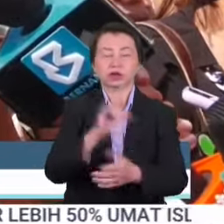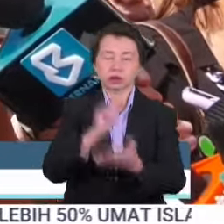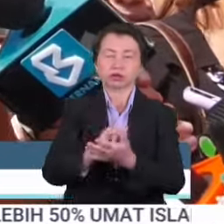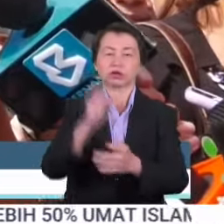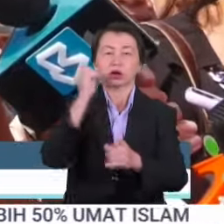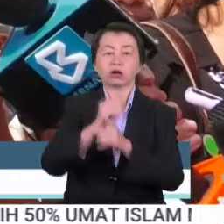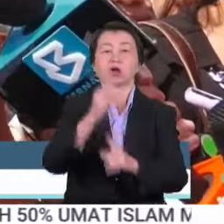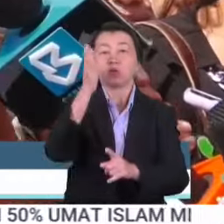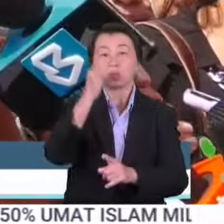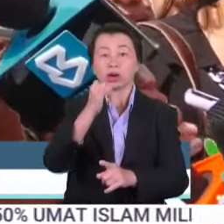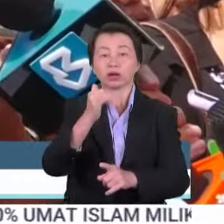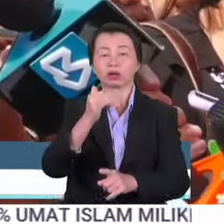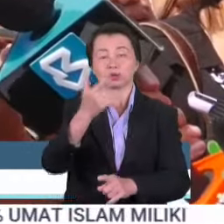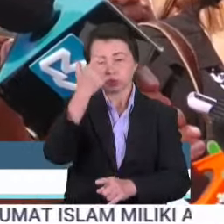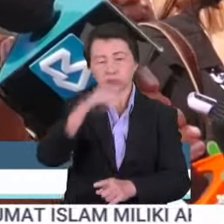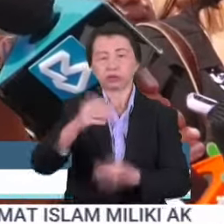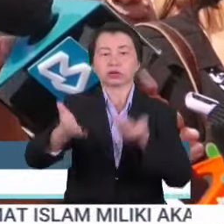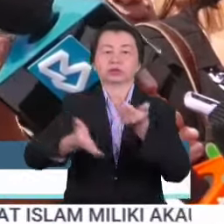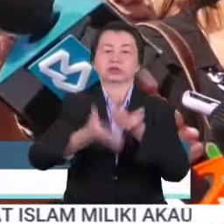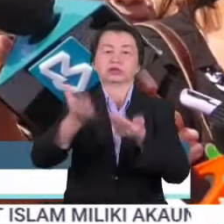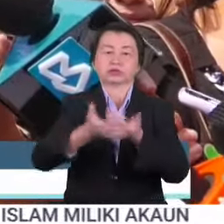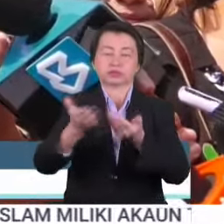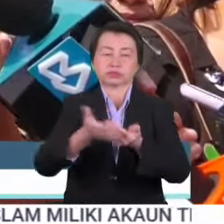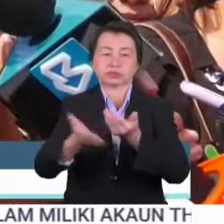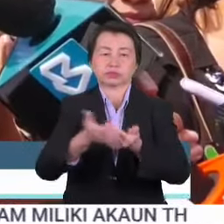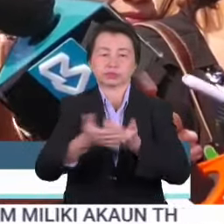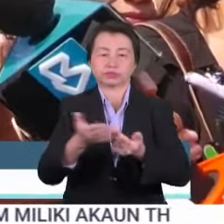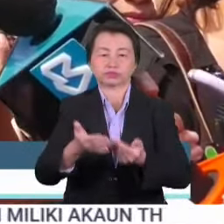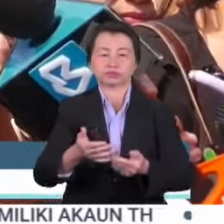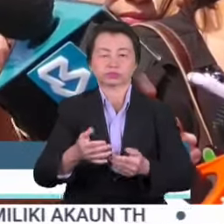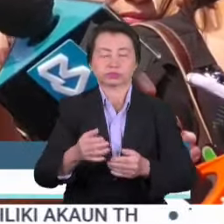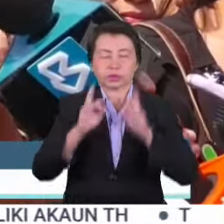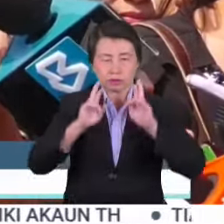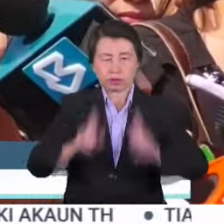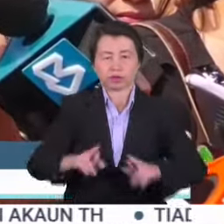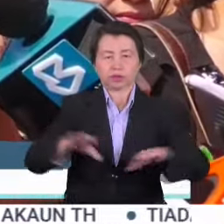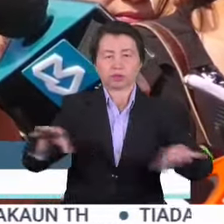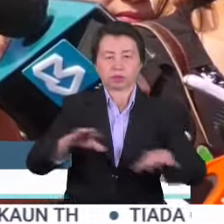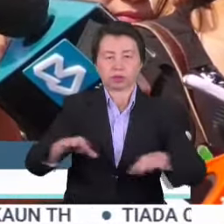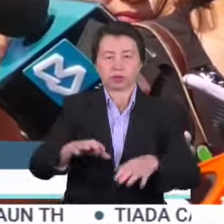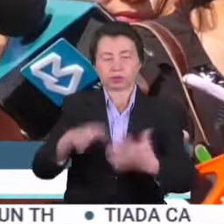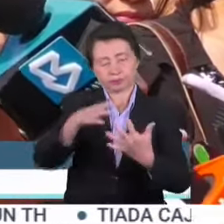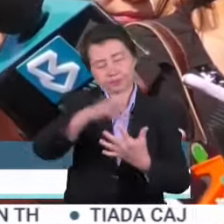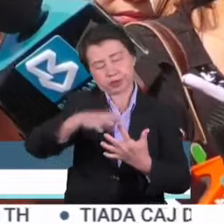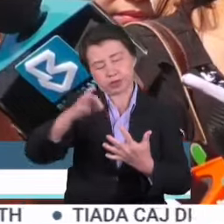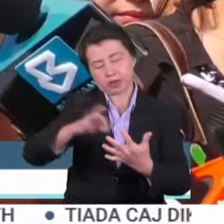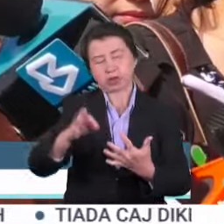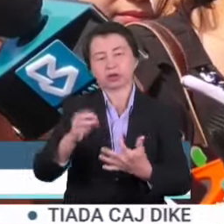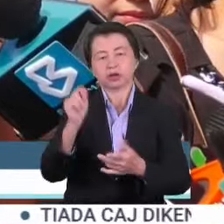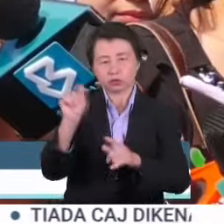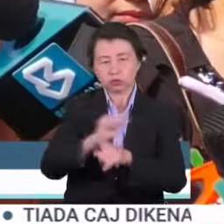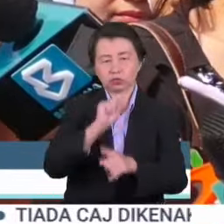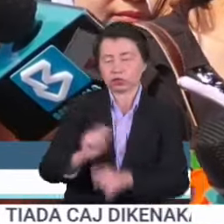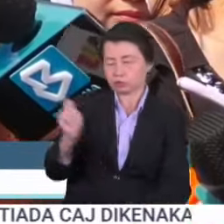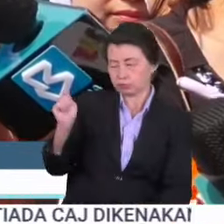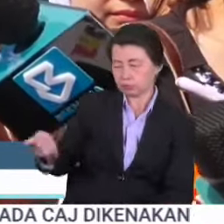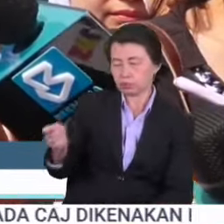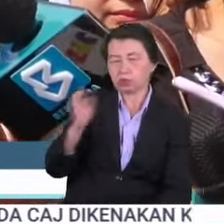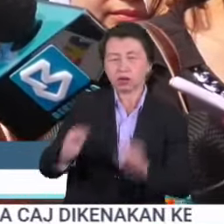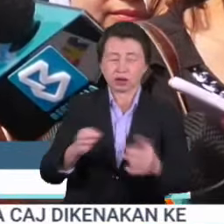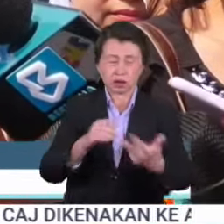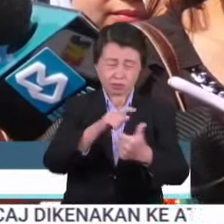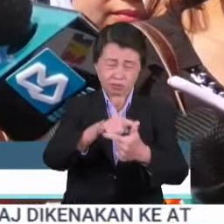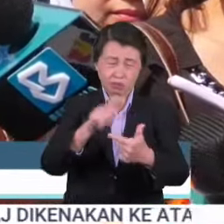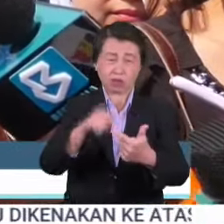objektifnya adalah tak lain tak bukanlah untuk memudahkan pengguna buat pilihan. Sebab kalau terhad